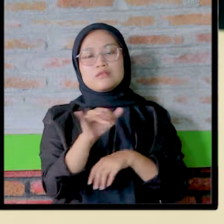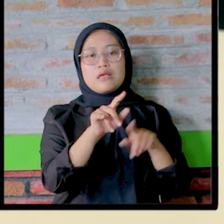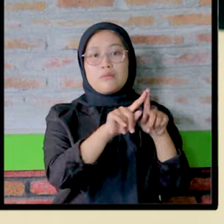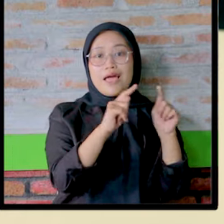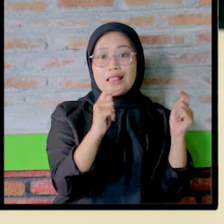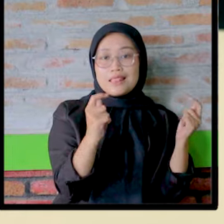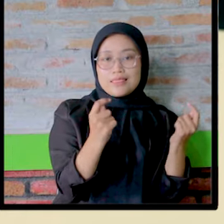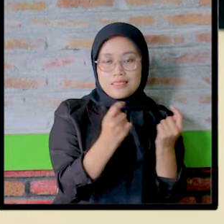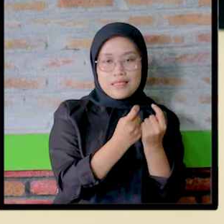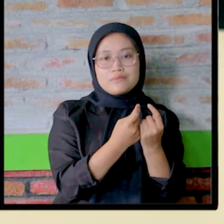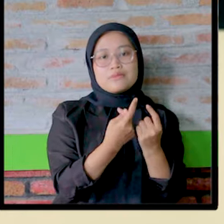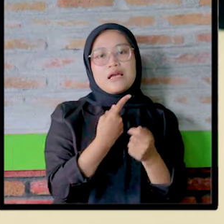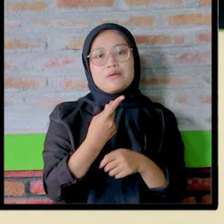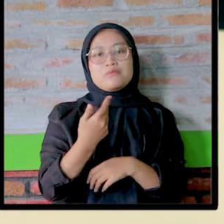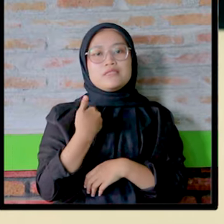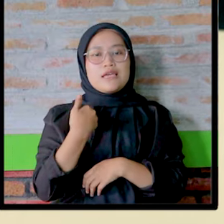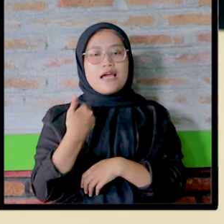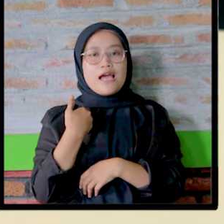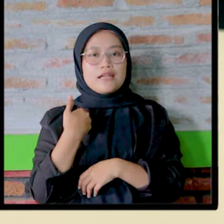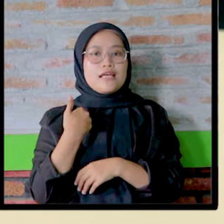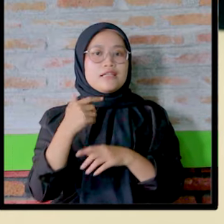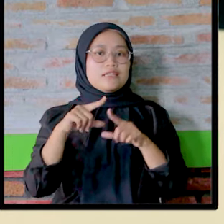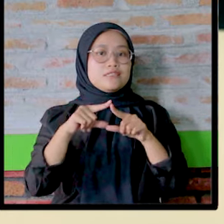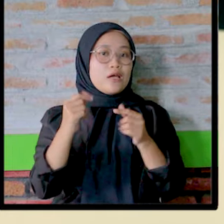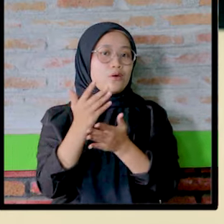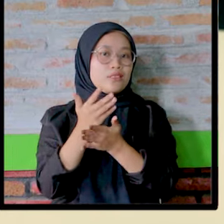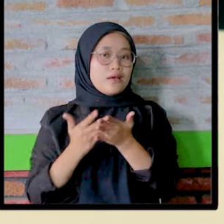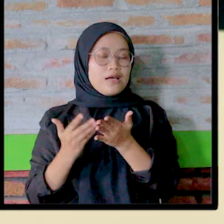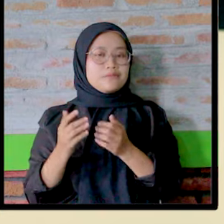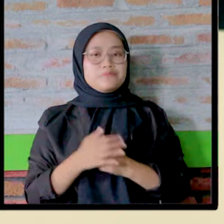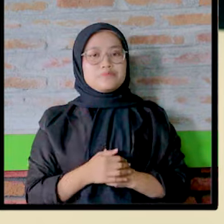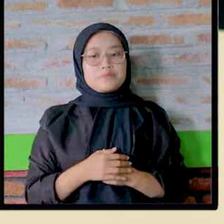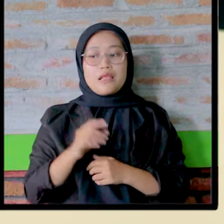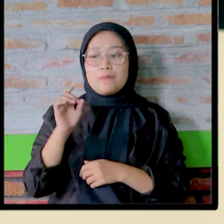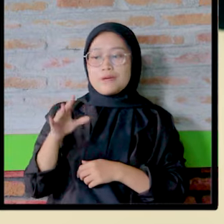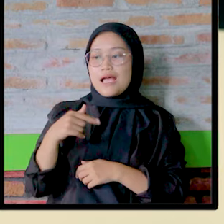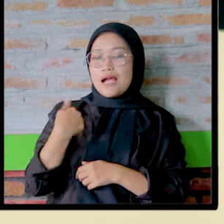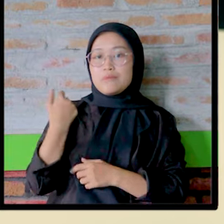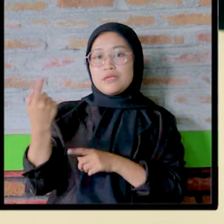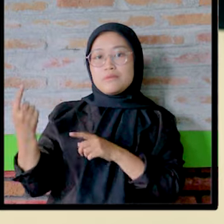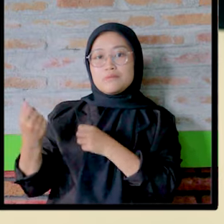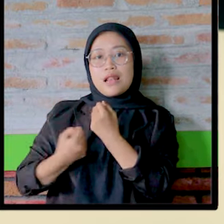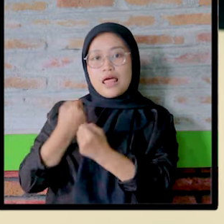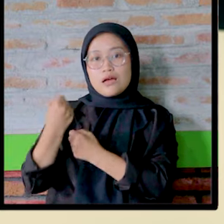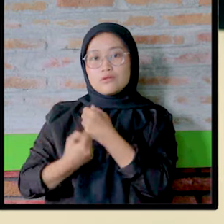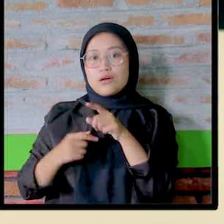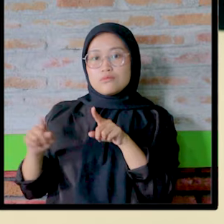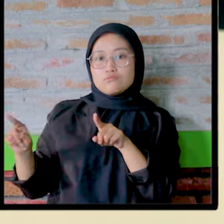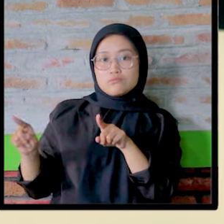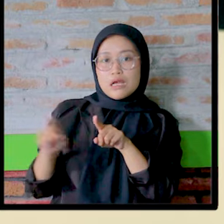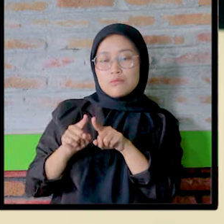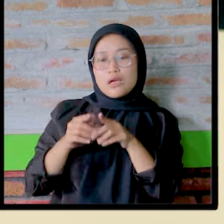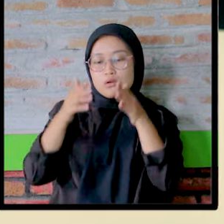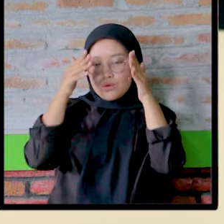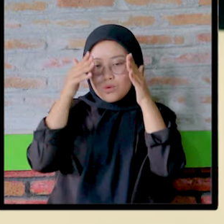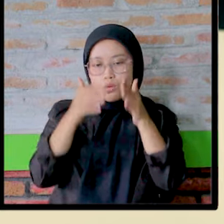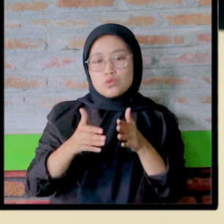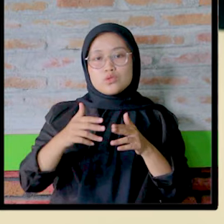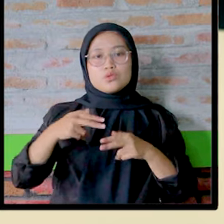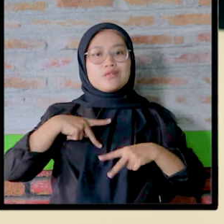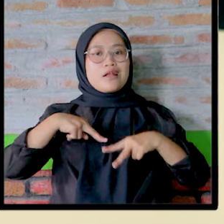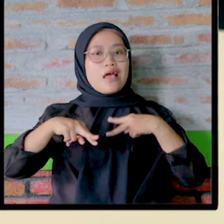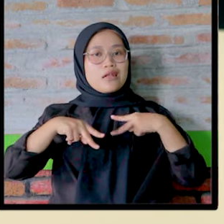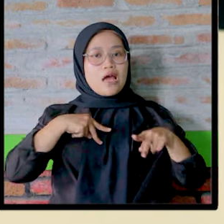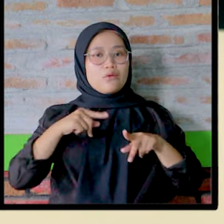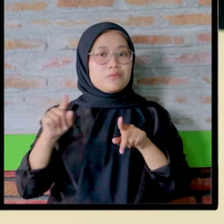kami yang berada di lapangan jadi pernah kita melakukan pendampingan khusus relawan ee pendamping